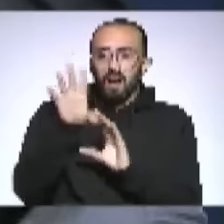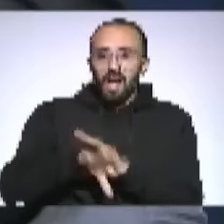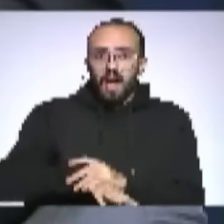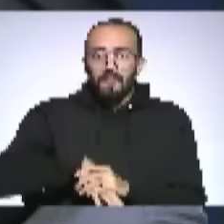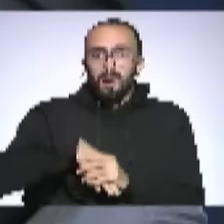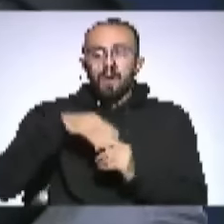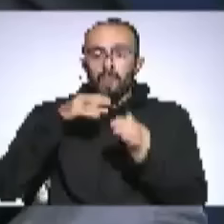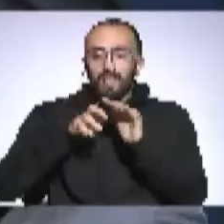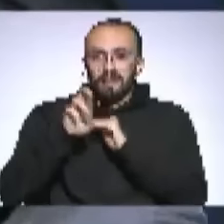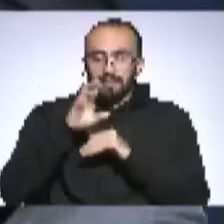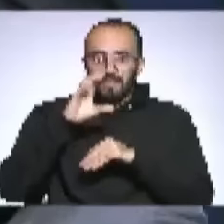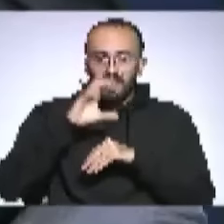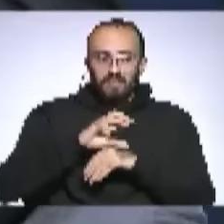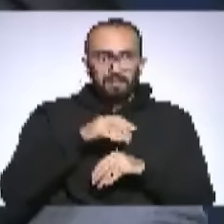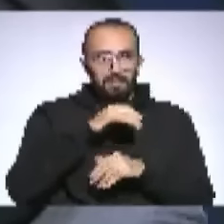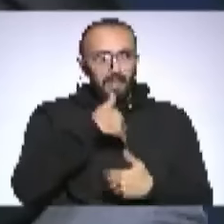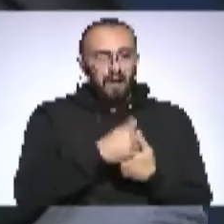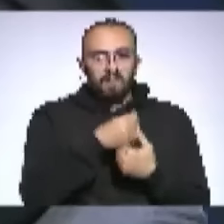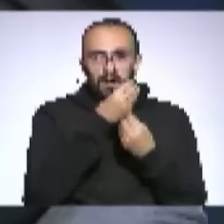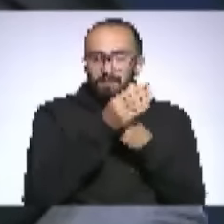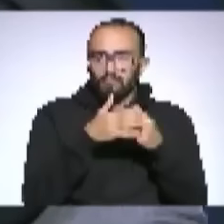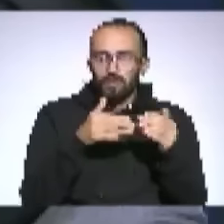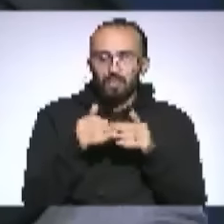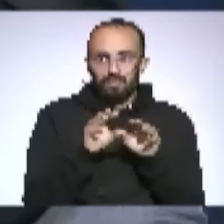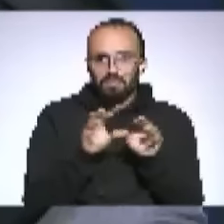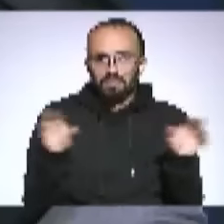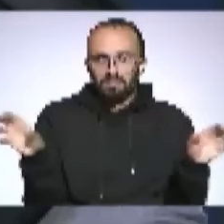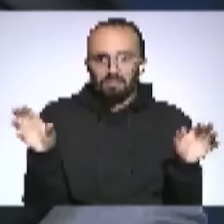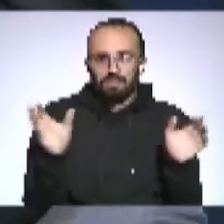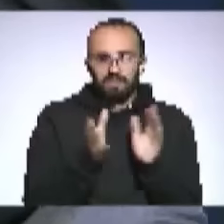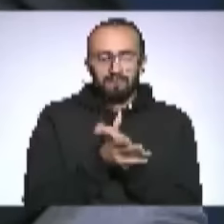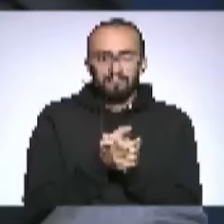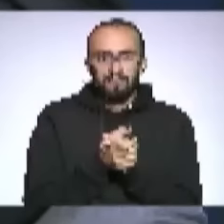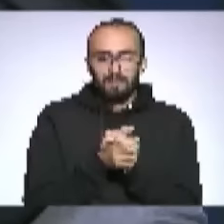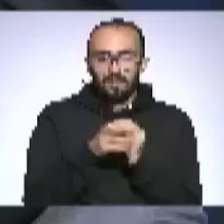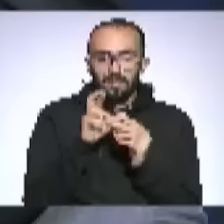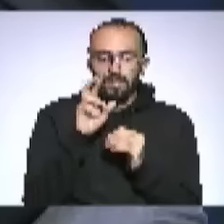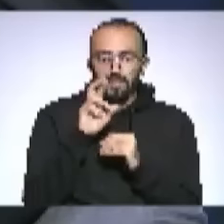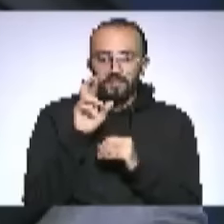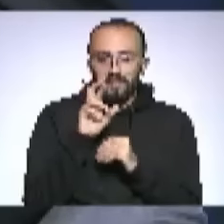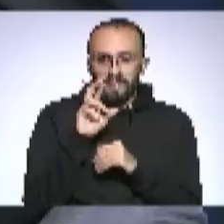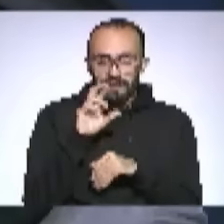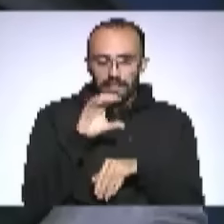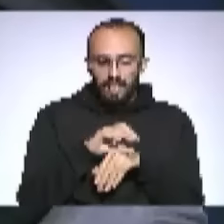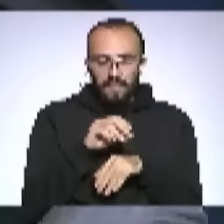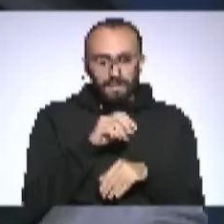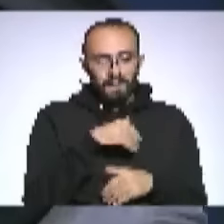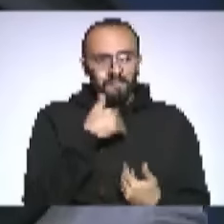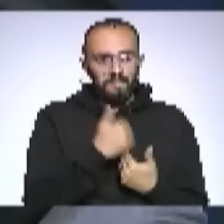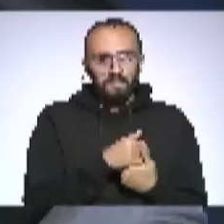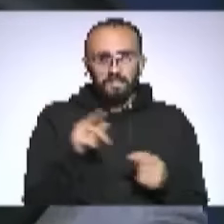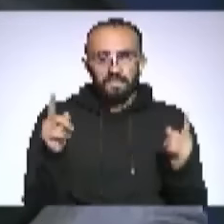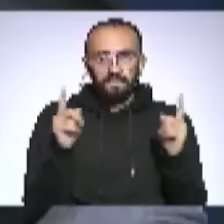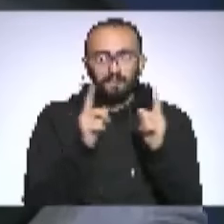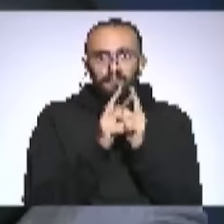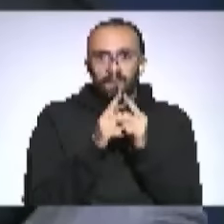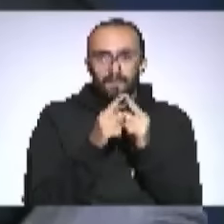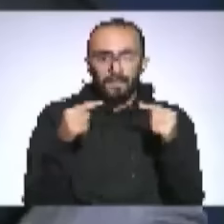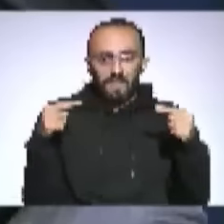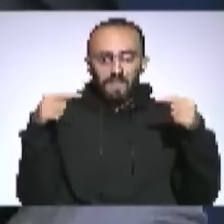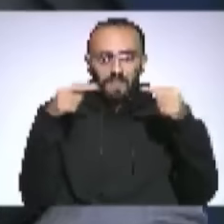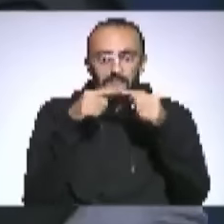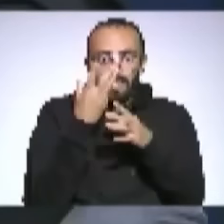جوه الكنيسه للقضاء ام المجلس والكنيسه بصفه عامه لن تكون خصما